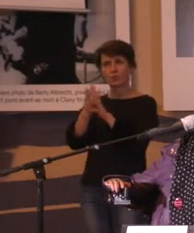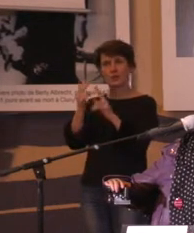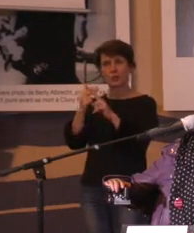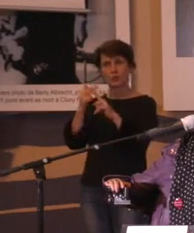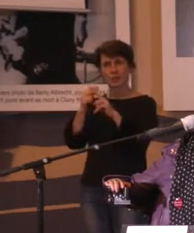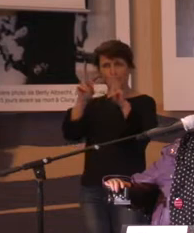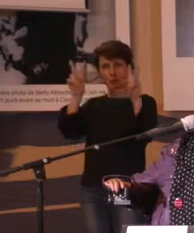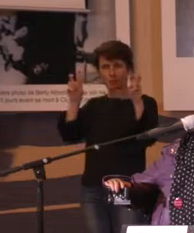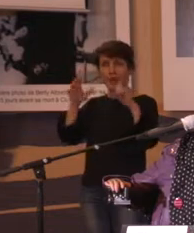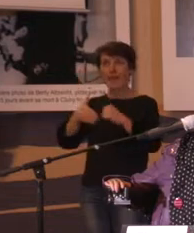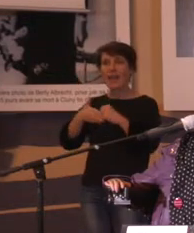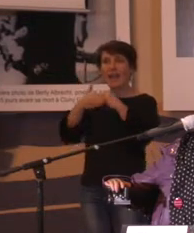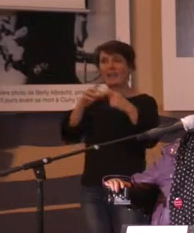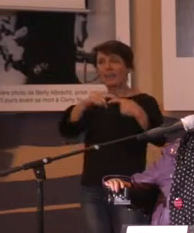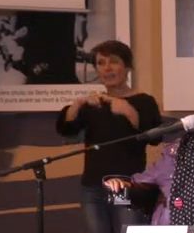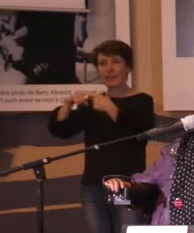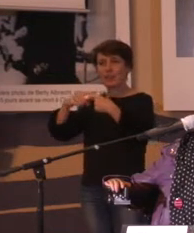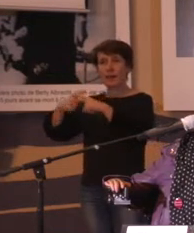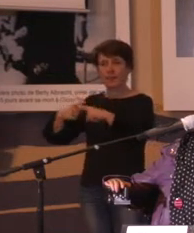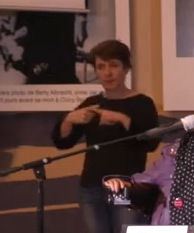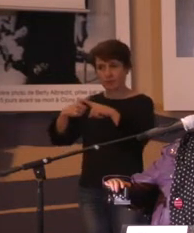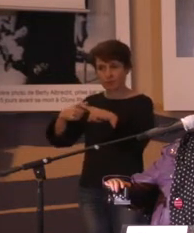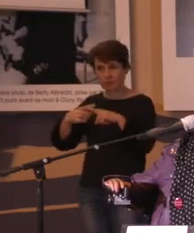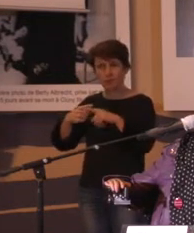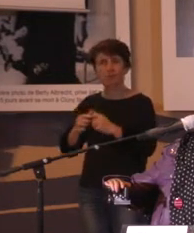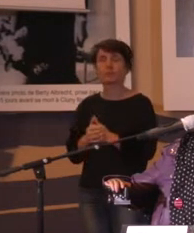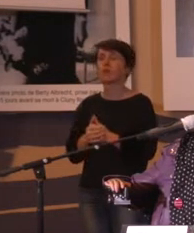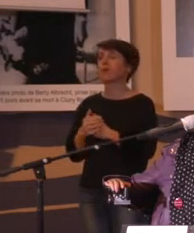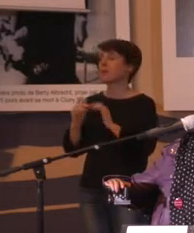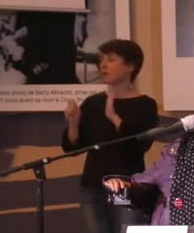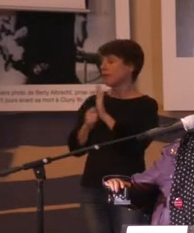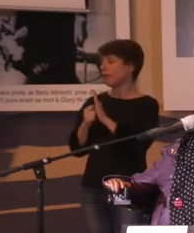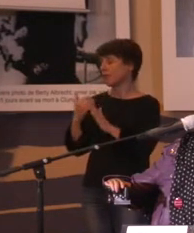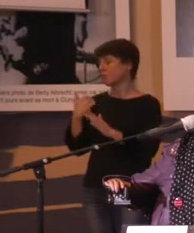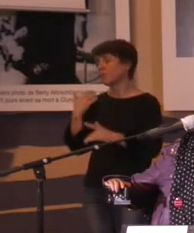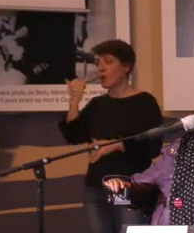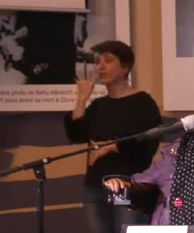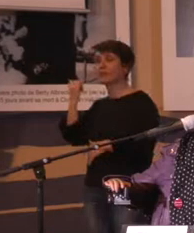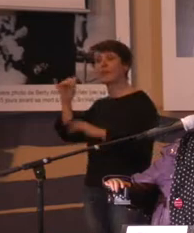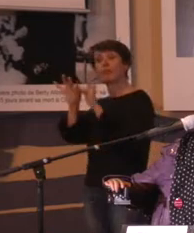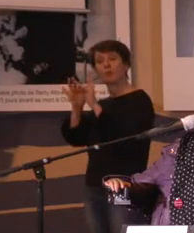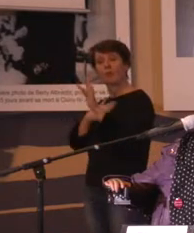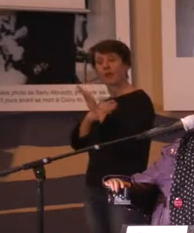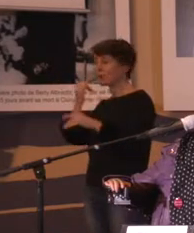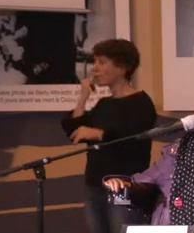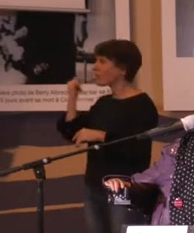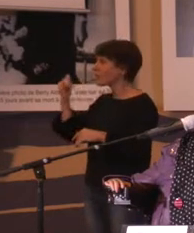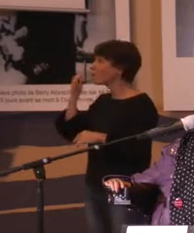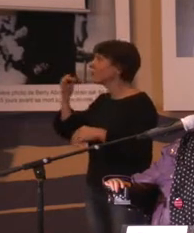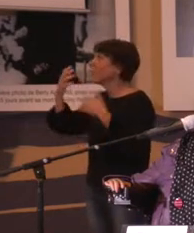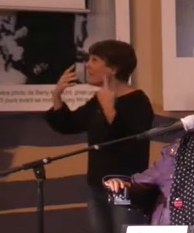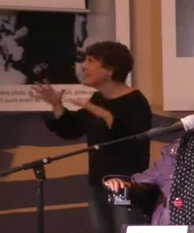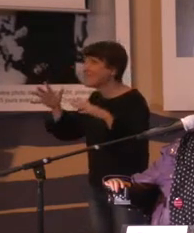Aide et Partage. Et un jour, j'ai téléphoné à mon frère en lui disant « ça y est, je